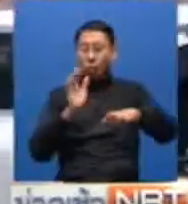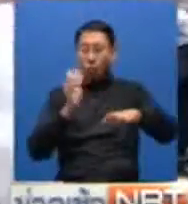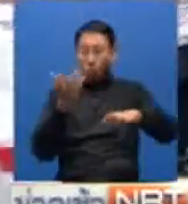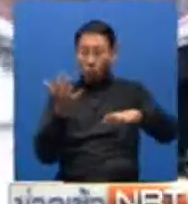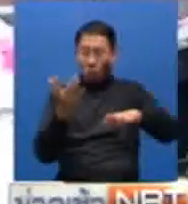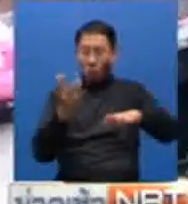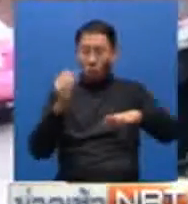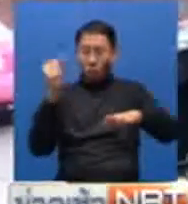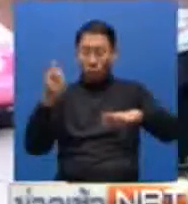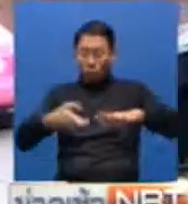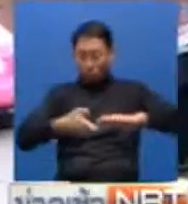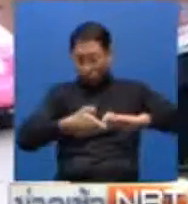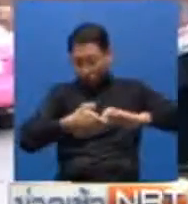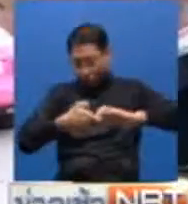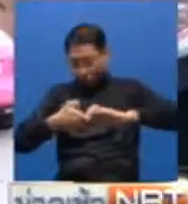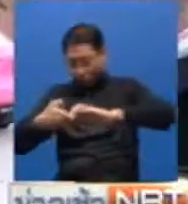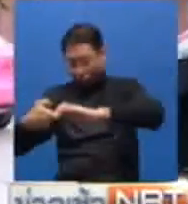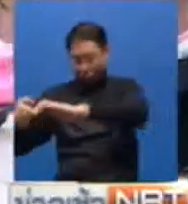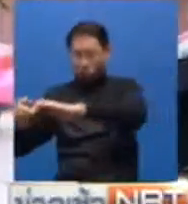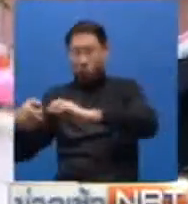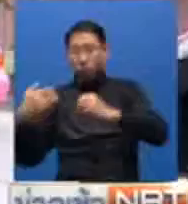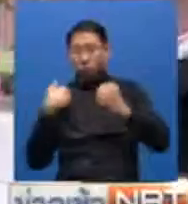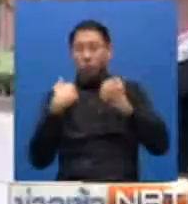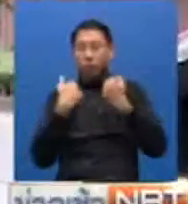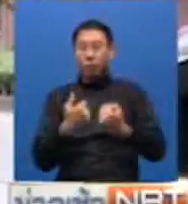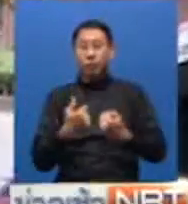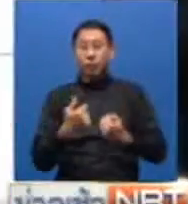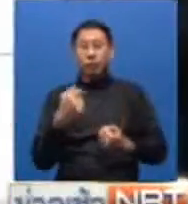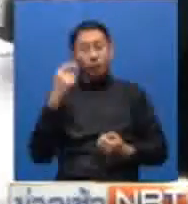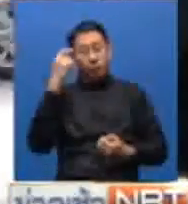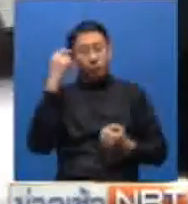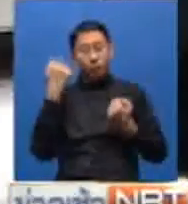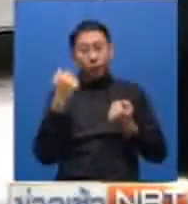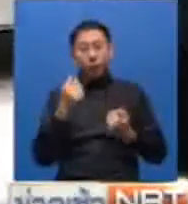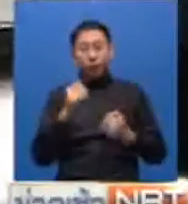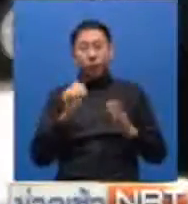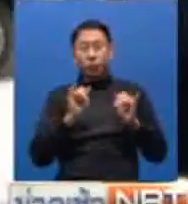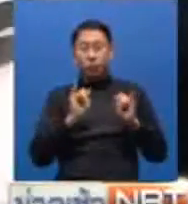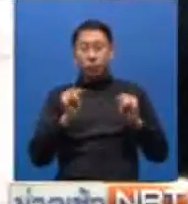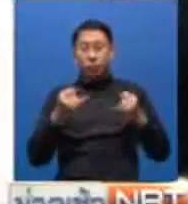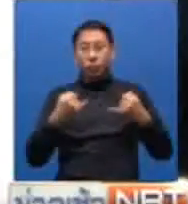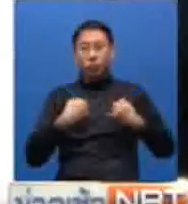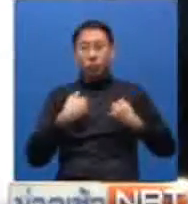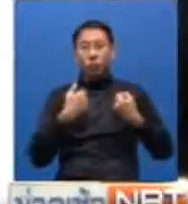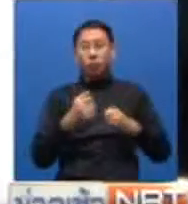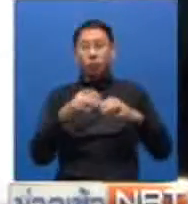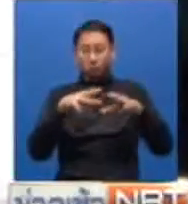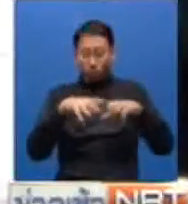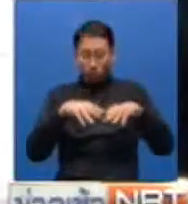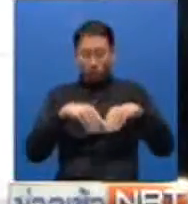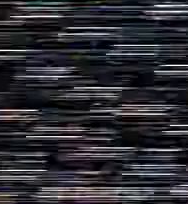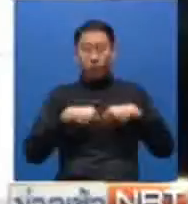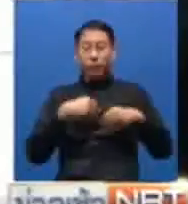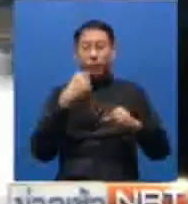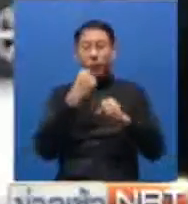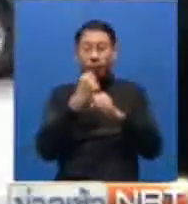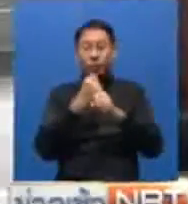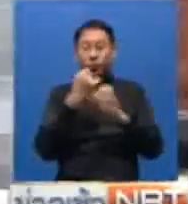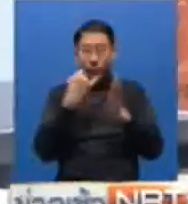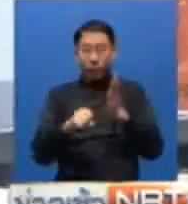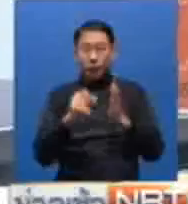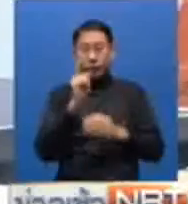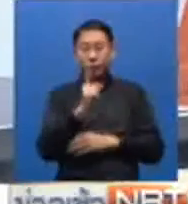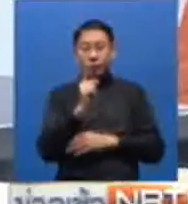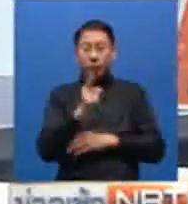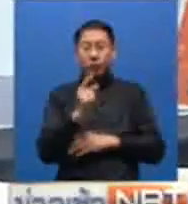ายกให้พ้นจากการจอดกีดขวาง ขณะที่เจ้าของรถยนต์ที่ถูกล็อกล้อยอมรับว่าจอดรถในพื้นที่ห้ามจอดจริง